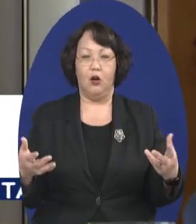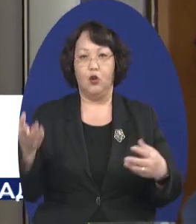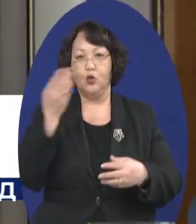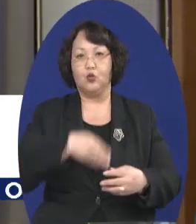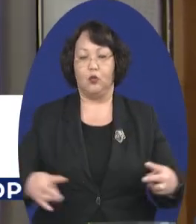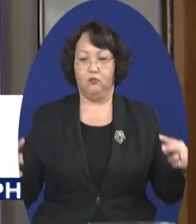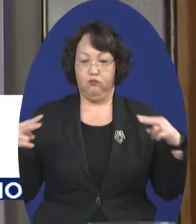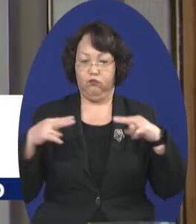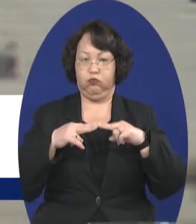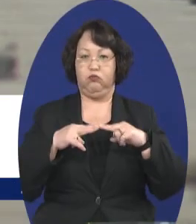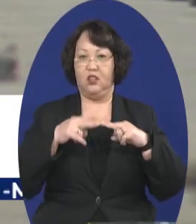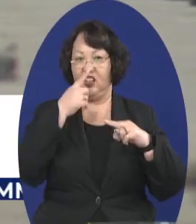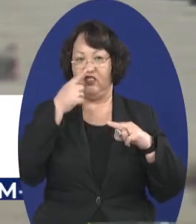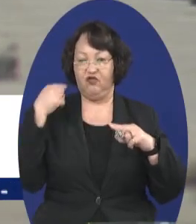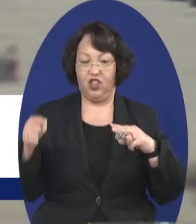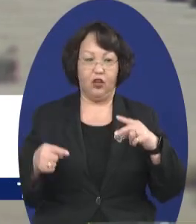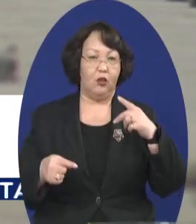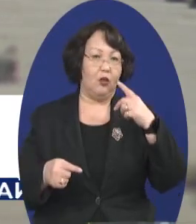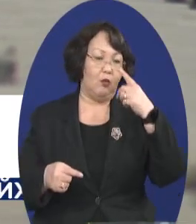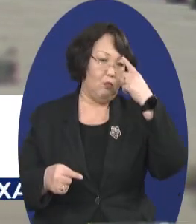нэг зам төмөрөө гэсэн.